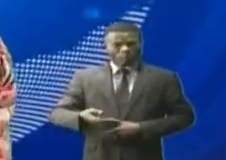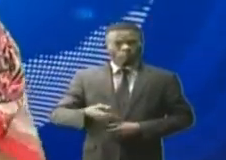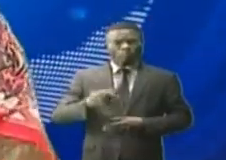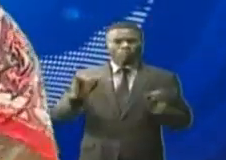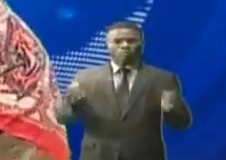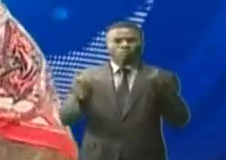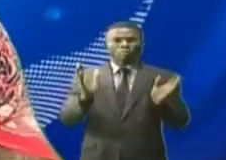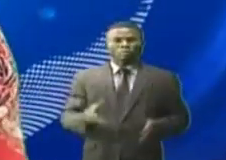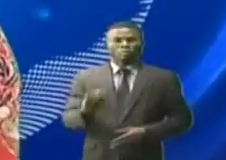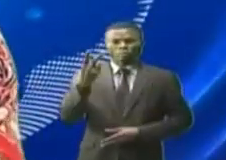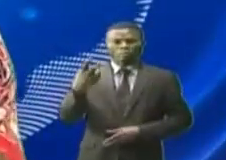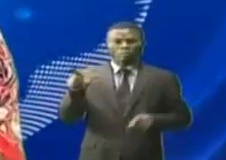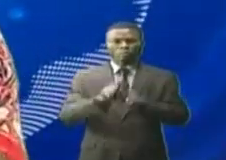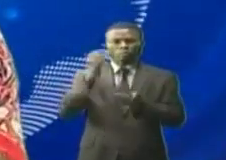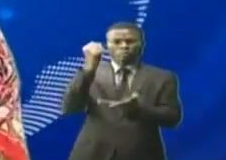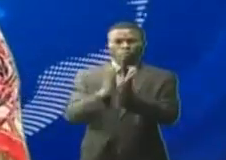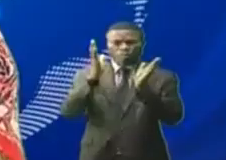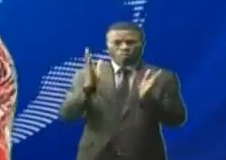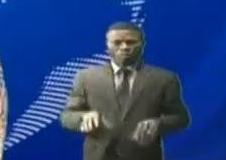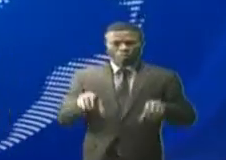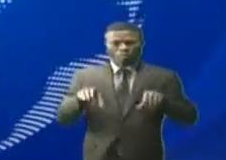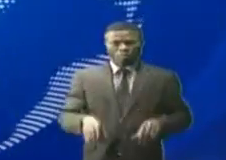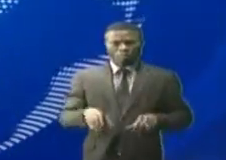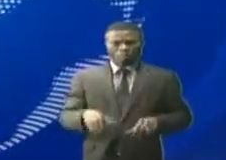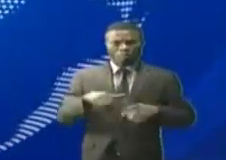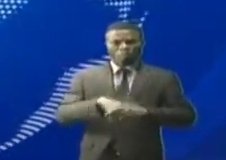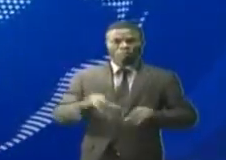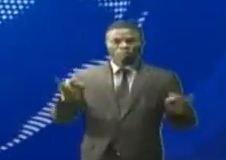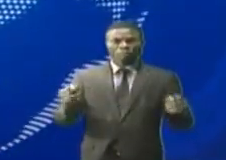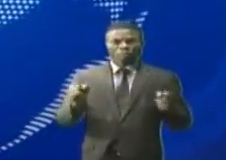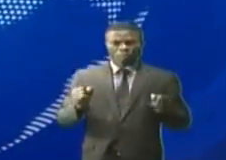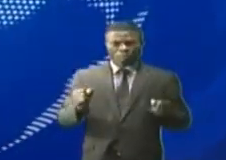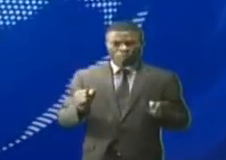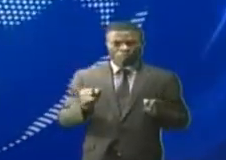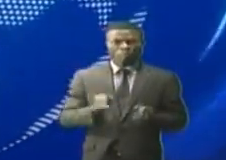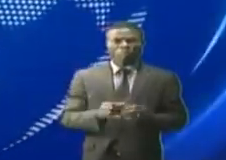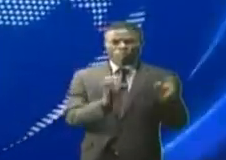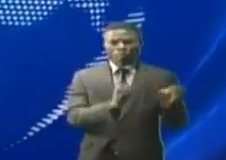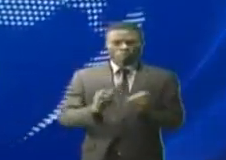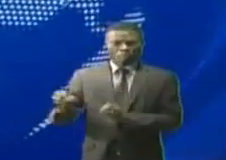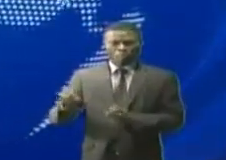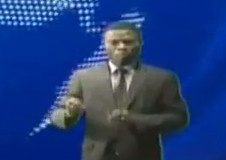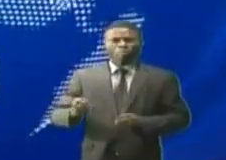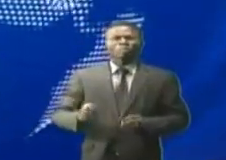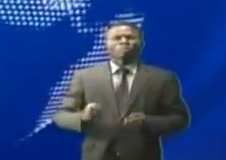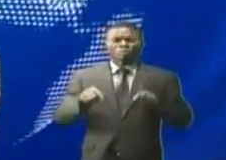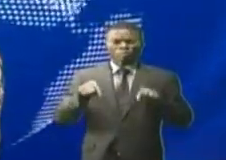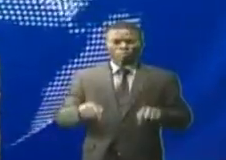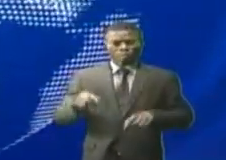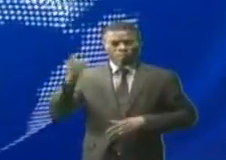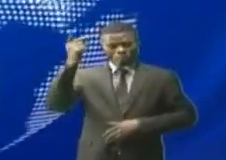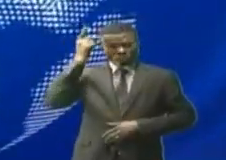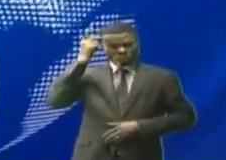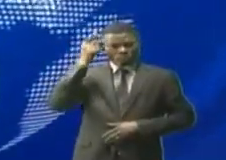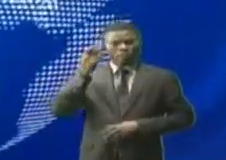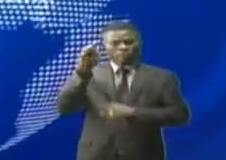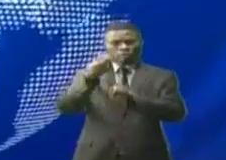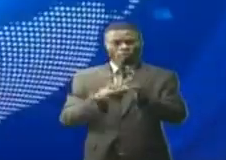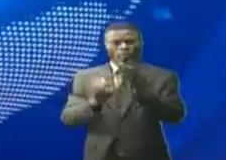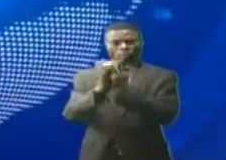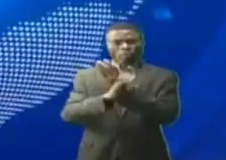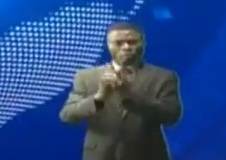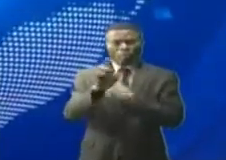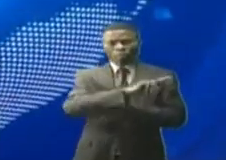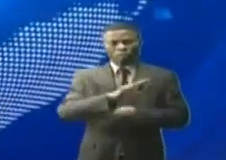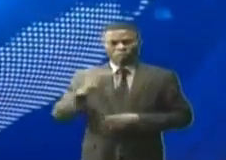choisis comme ambassadeurs de la RDC à ces Jeux que va abriter la capitale Kinshasa en août